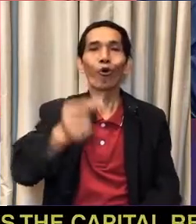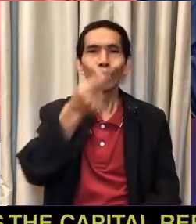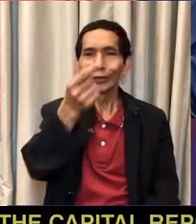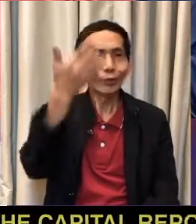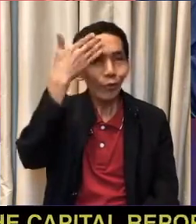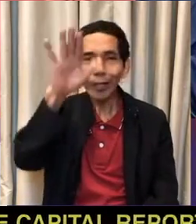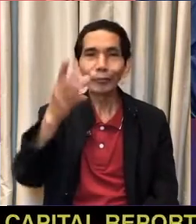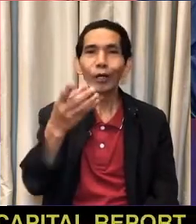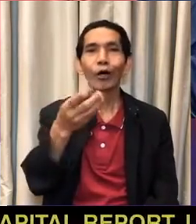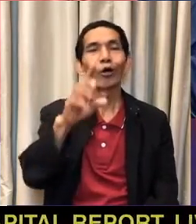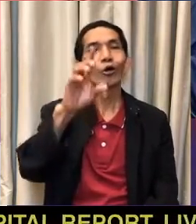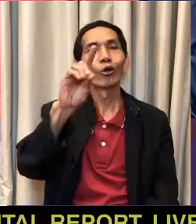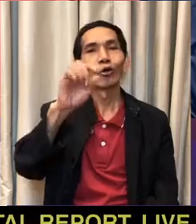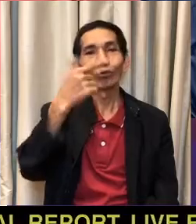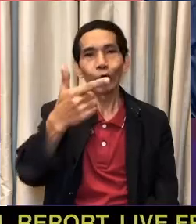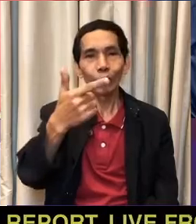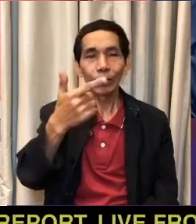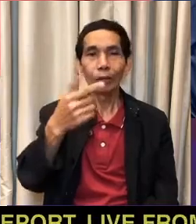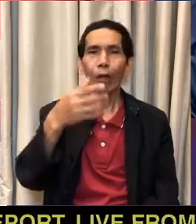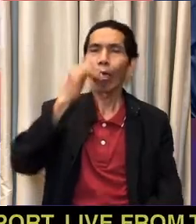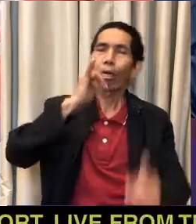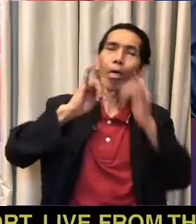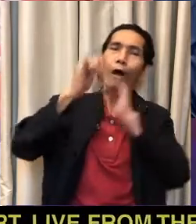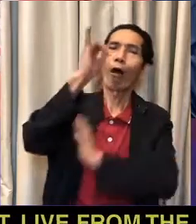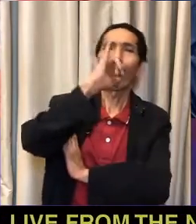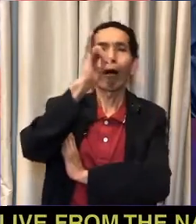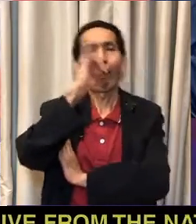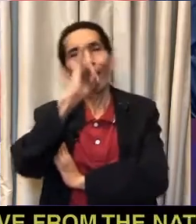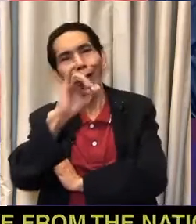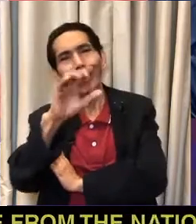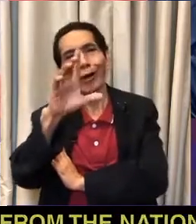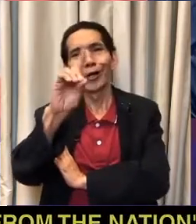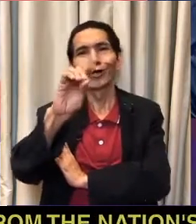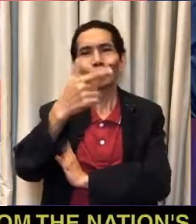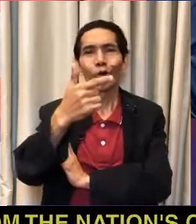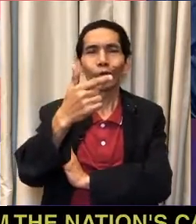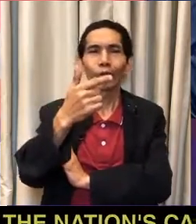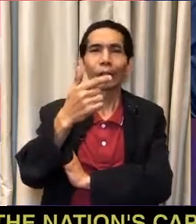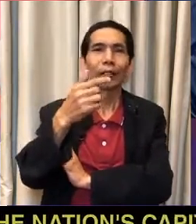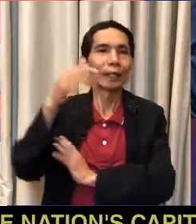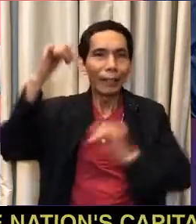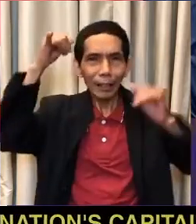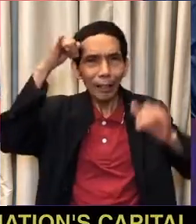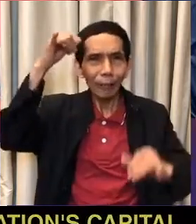Hindi ko alam eh. Hindi ba yung mga nagiinuman? Ano raw?